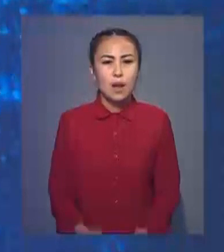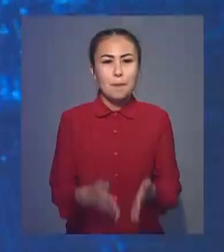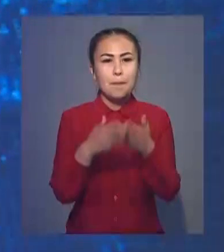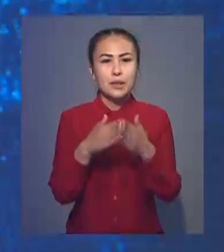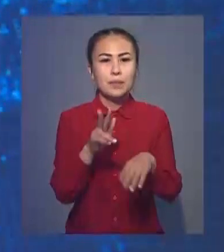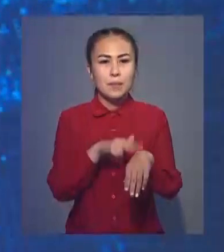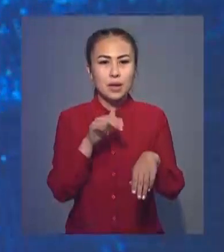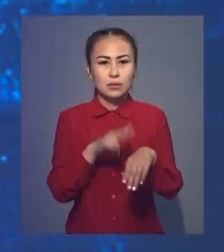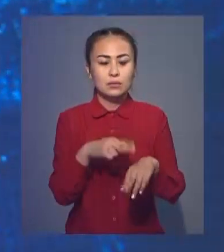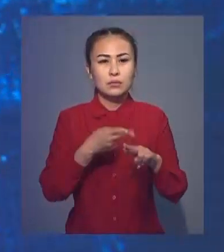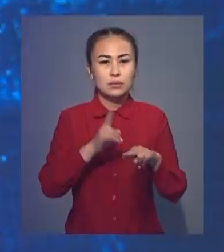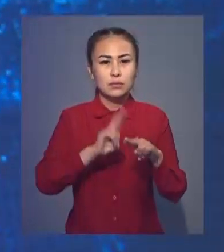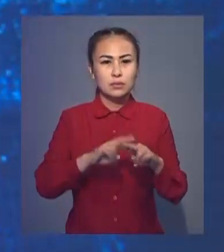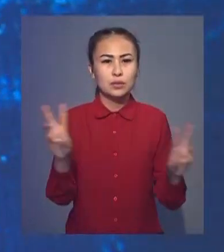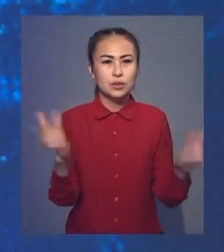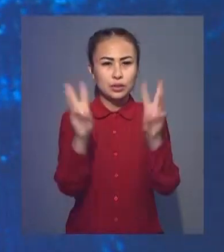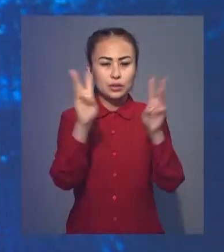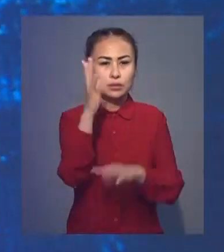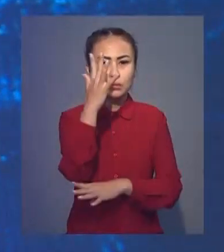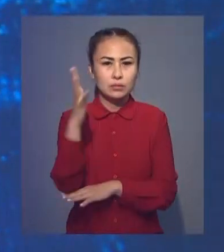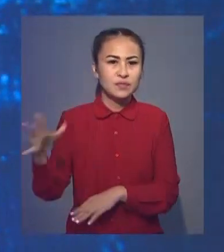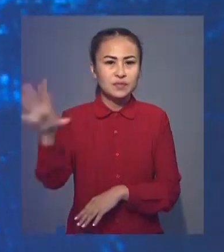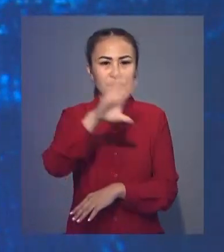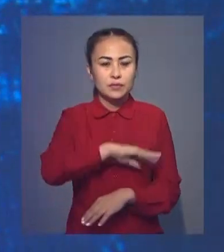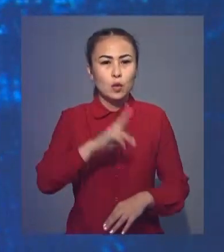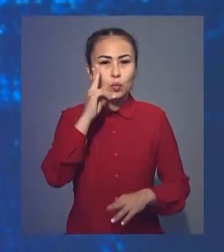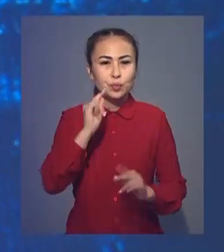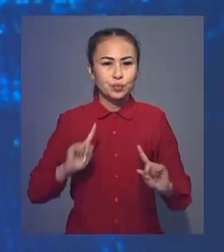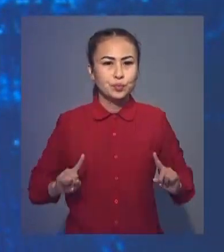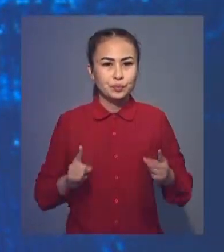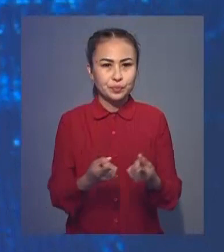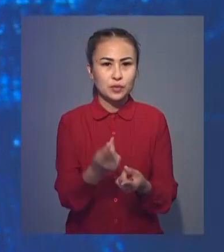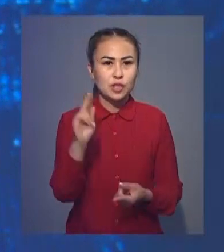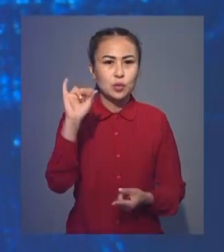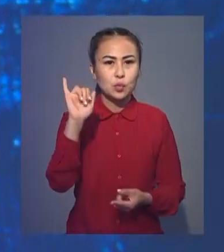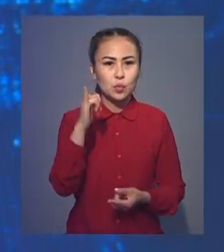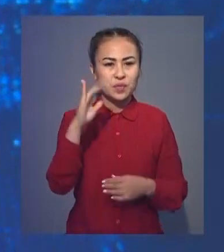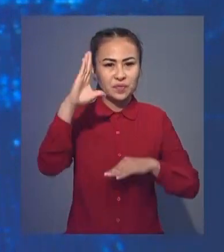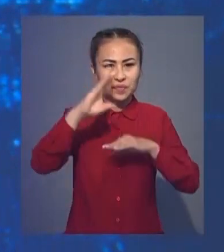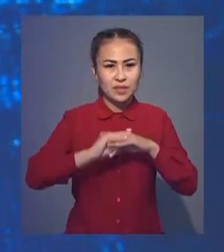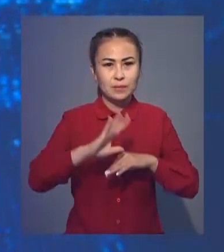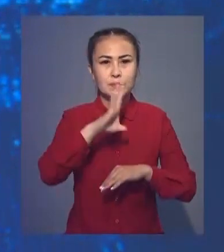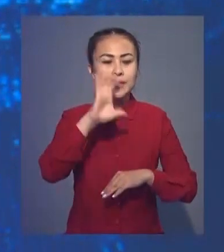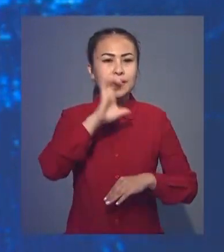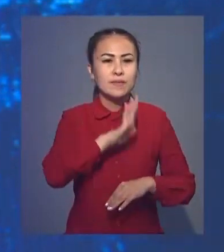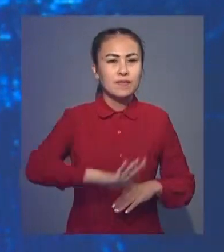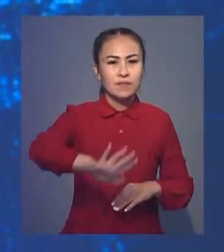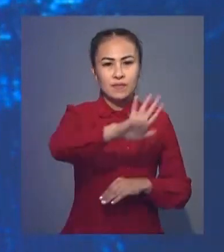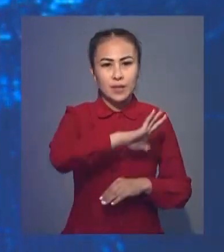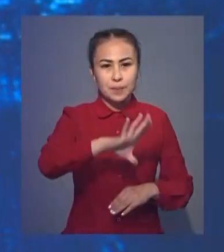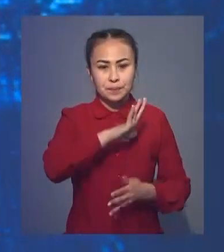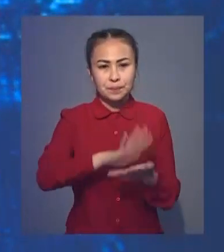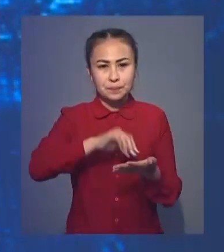Португалия полициясы ауқымды орман өртіне күдікті ер адамды тұтқындады. Қызыл жалын сенбі күні кешкісін елдің солтүстік шығысында тұтанған